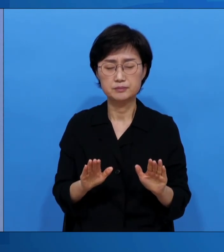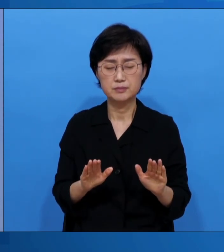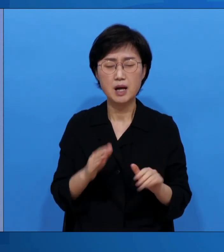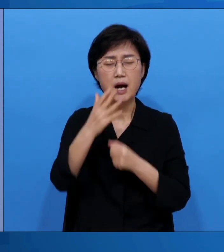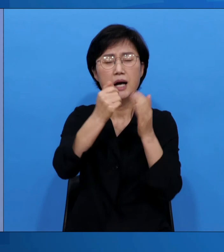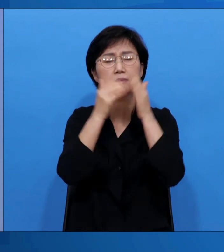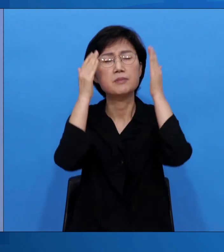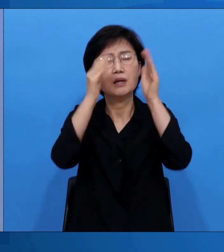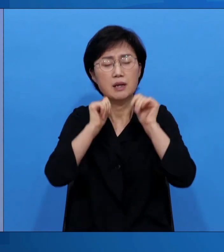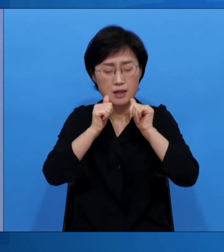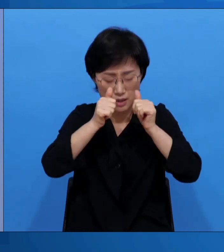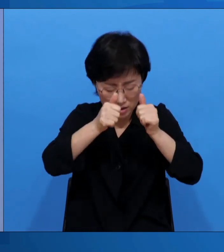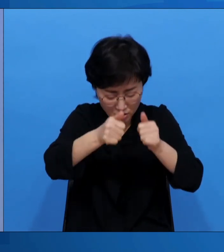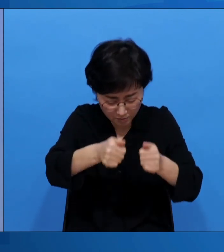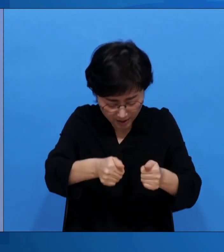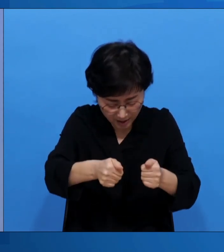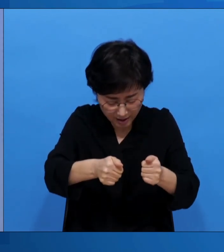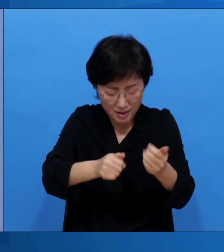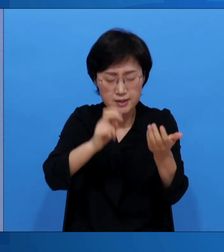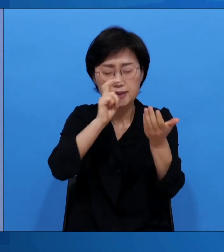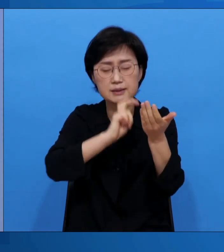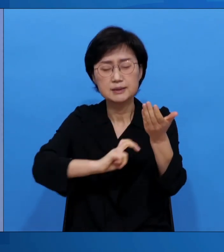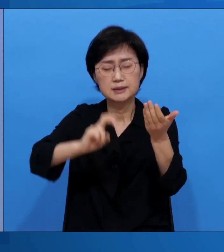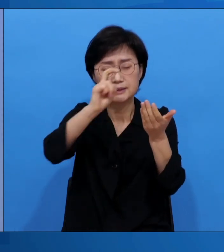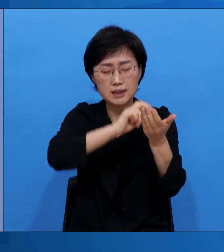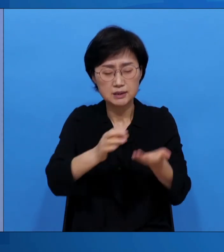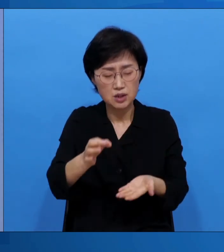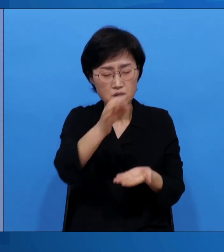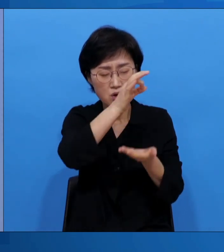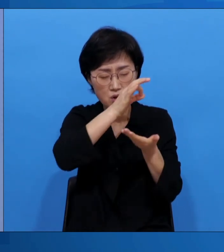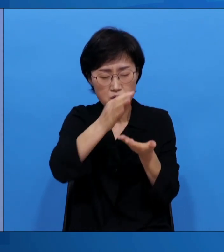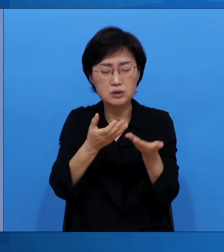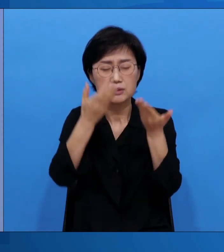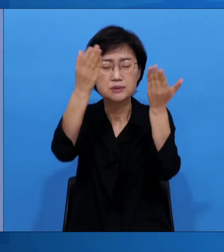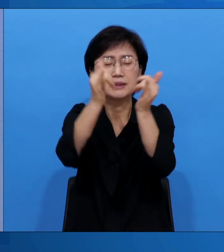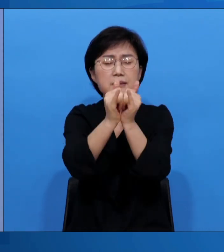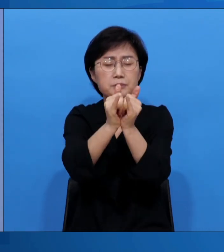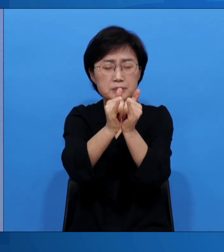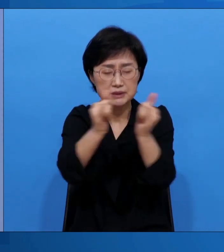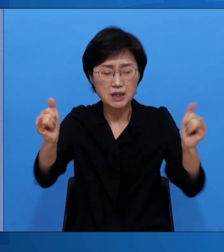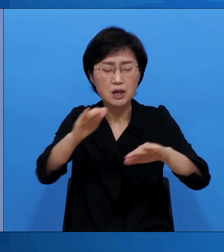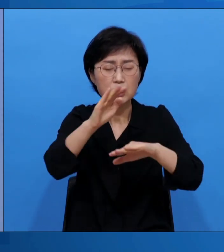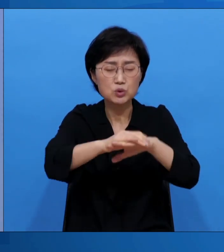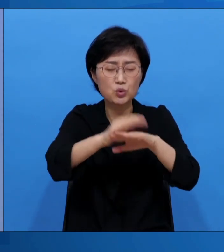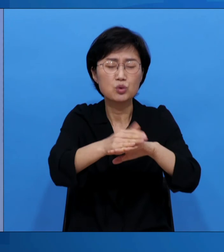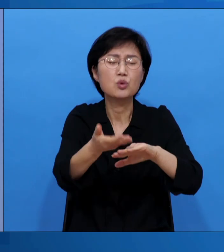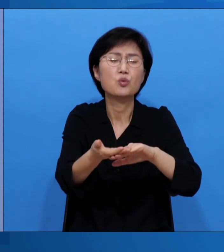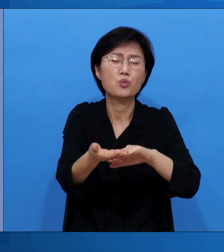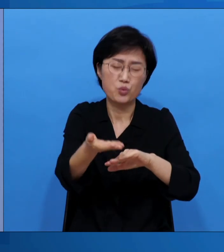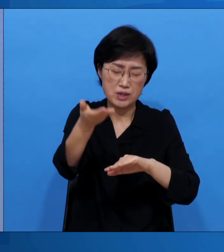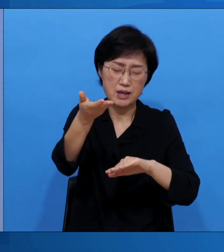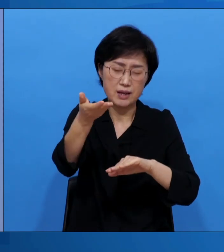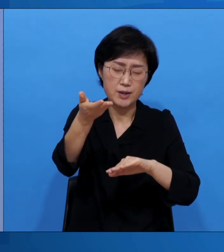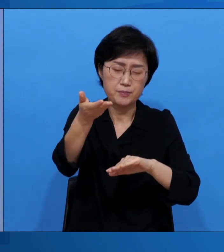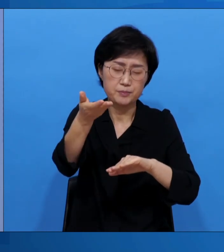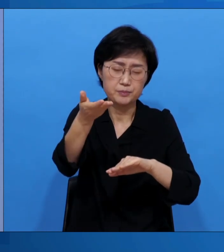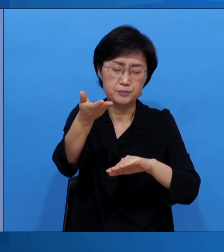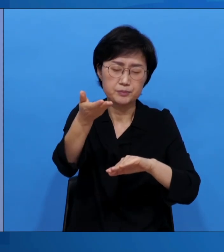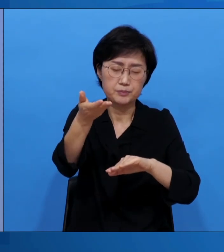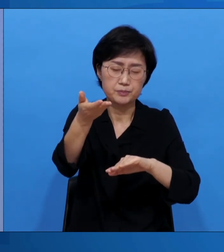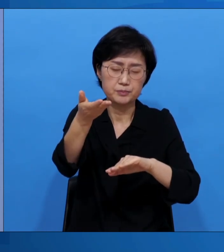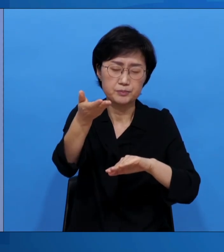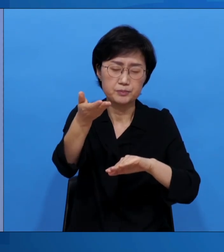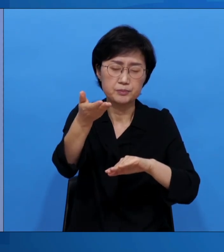경배하며 찬양하며 예물 드린 손길 위에 upon all the heads who give worship and exalted you and gave offering to